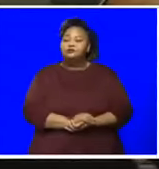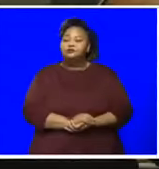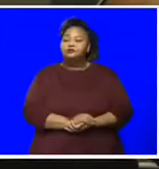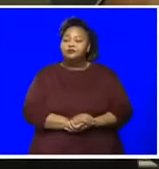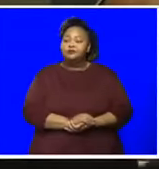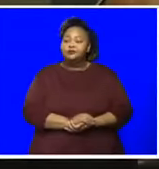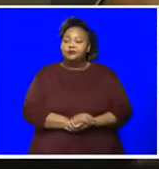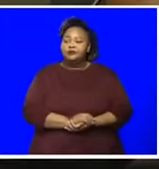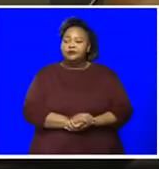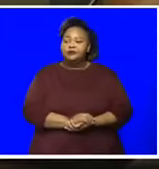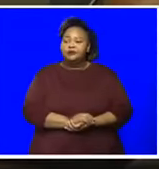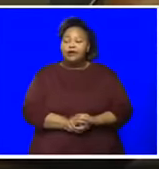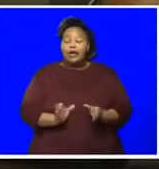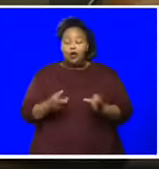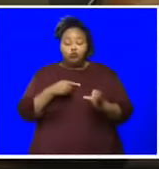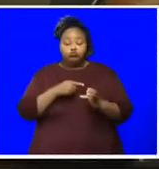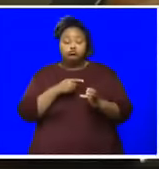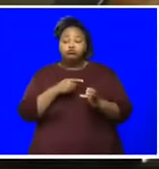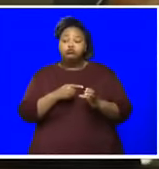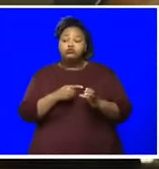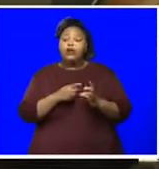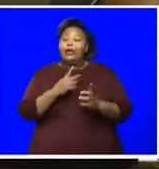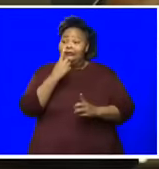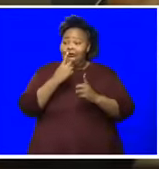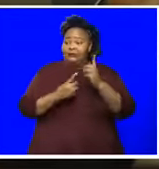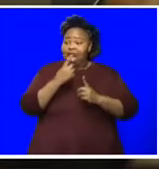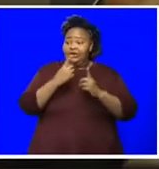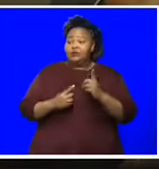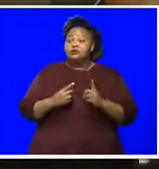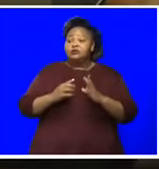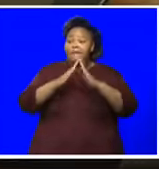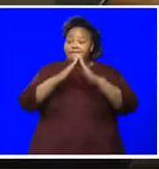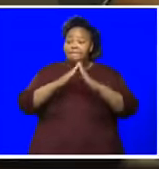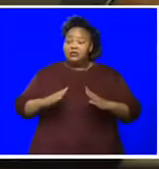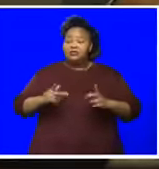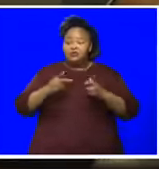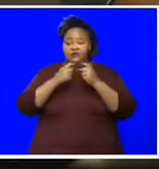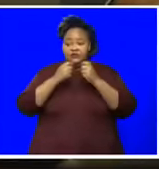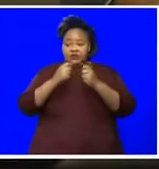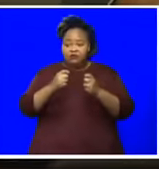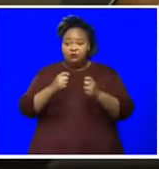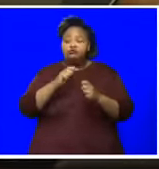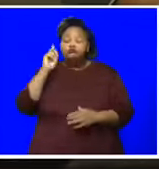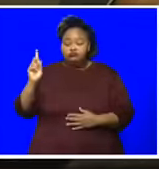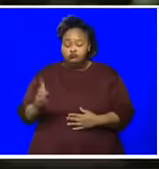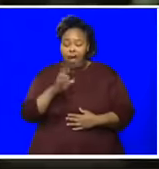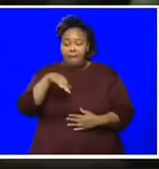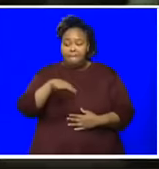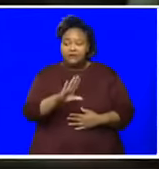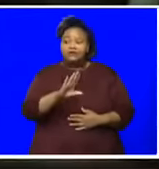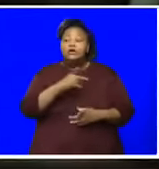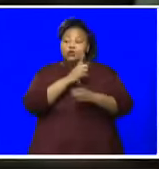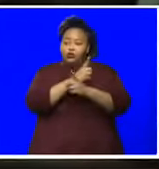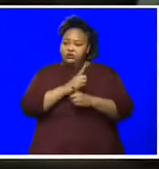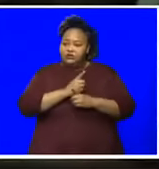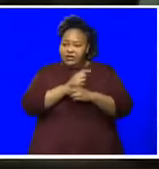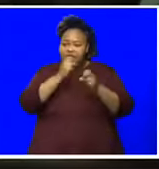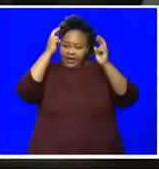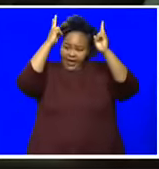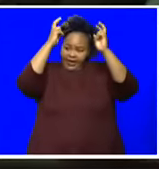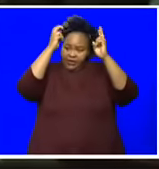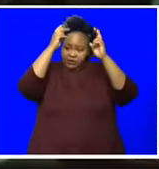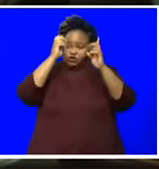lemikhulu nokuthutha livele phambi kwalo kutochaza indzaba yalesisebenzi lesitsatsalata kuya kulelitiko.